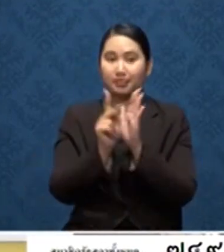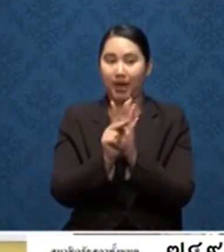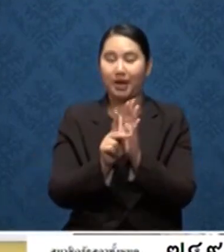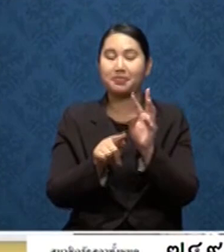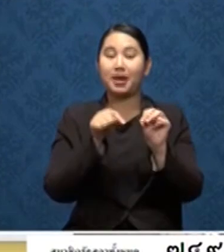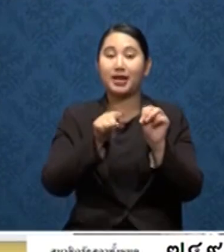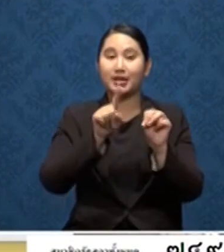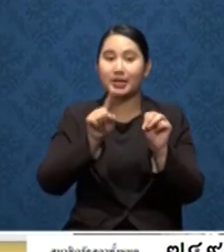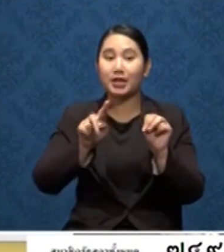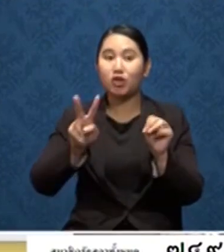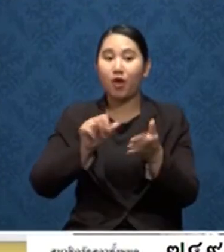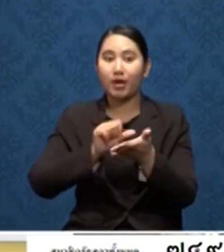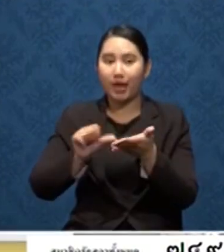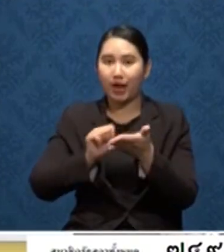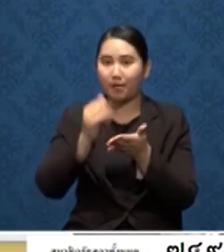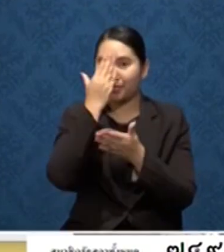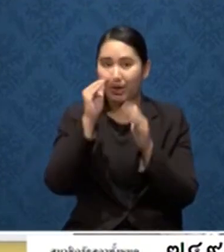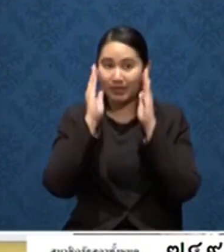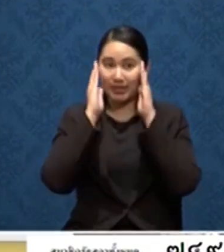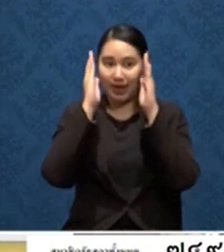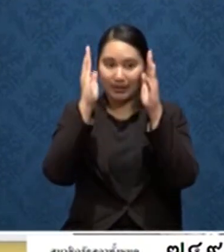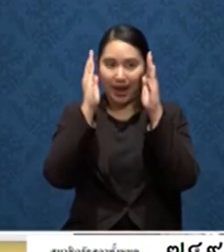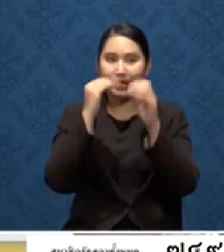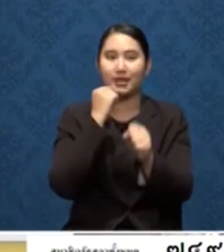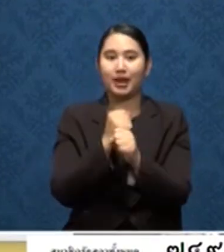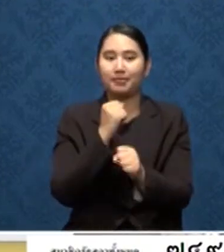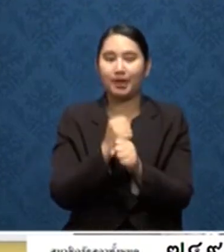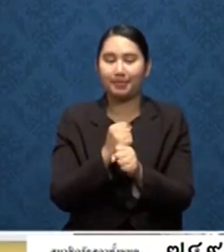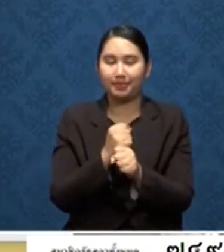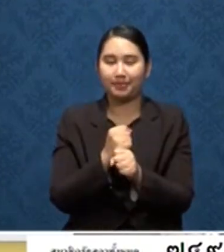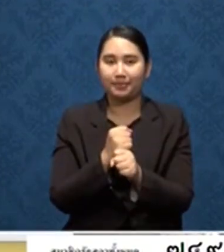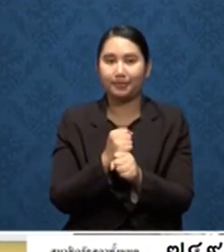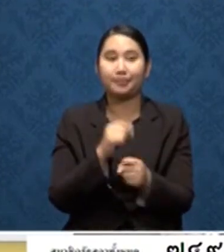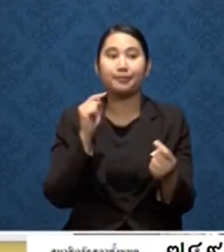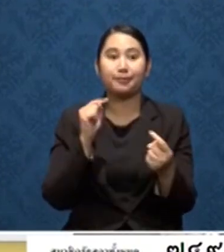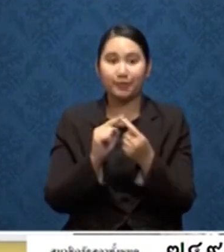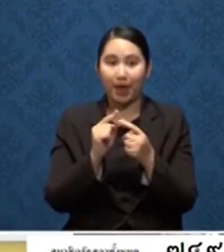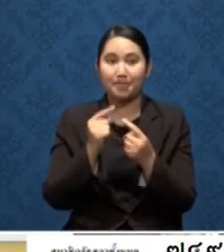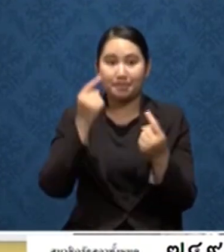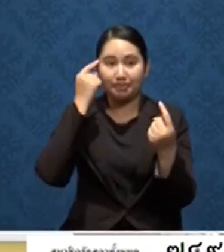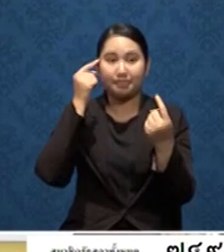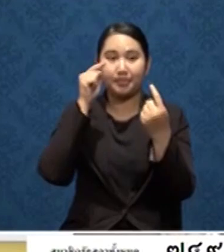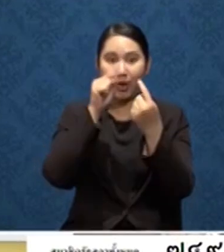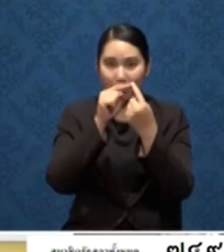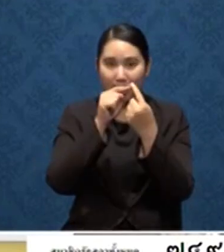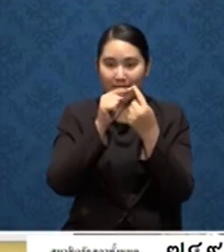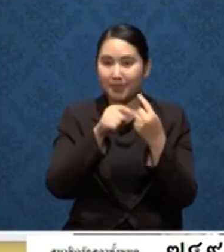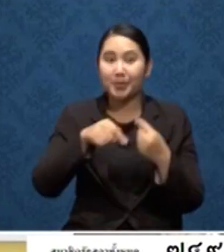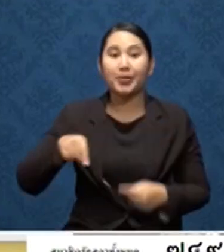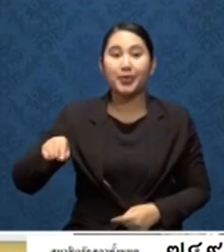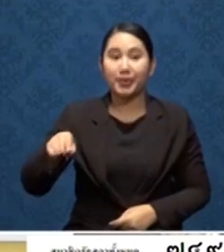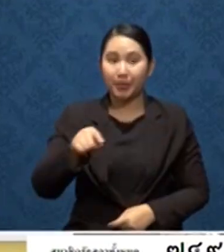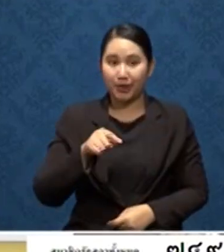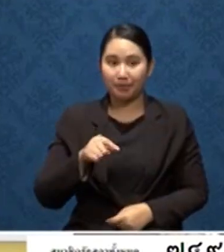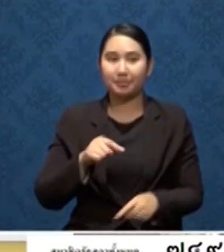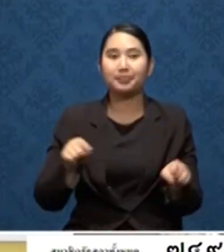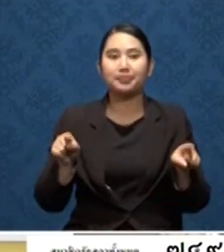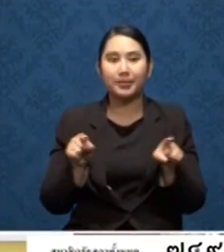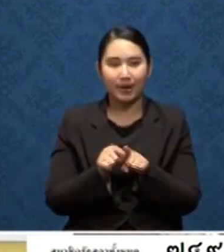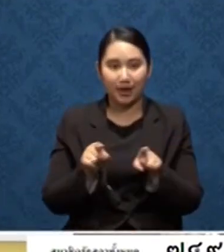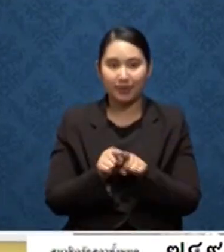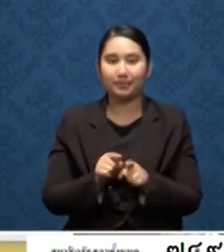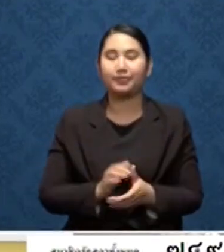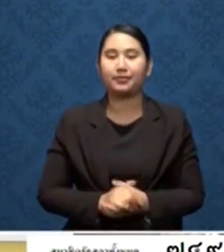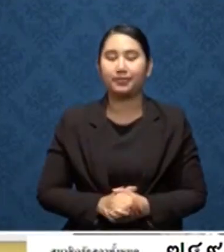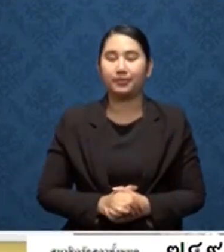ก็เป็นเจตนาและเป้าหมายที่ผมเชื่อก็คงไม่แตกต่างจากเจตนาและเป้าหมายของหลายๆท่านที่รัฐสภาแห่ง